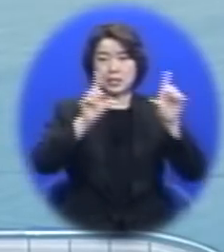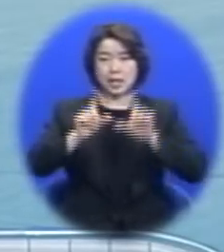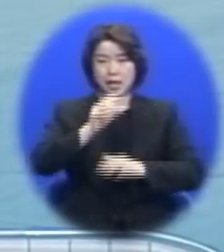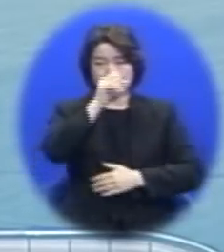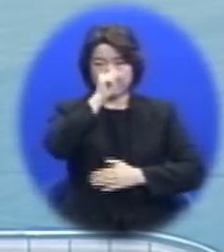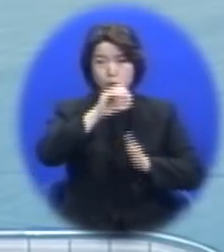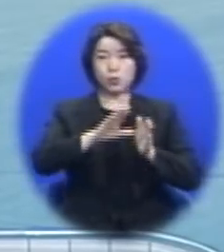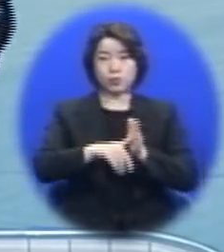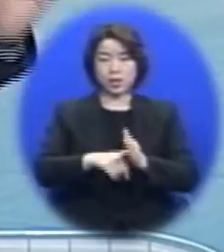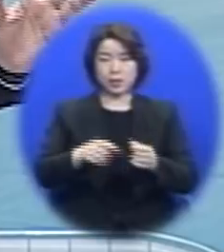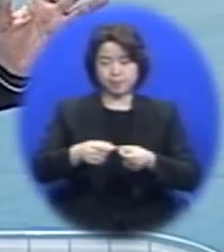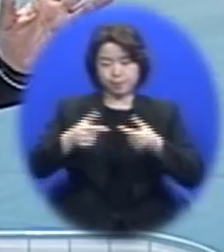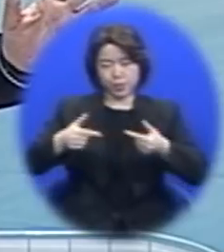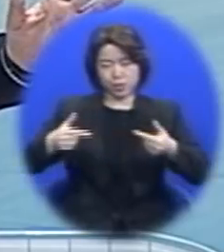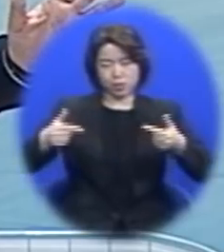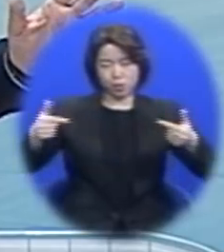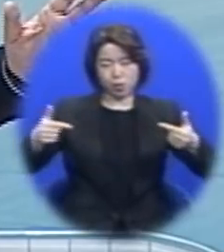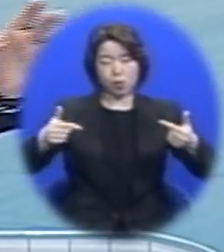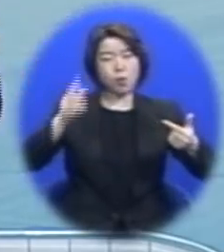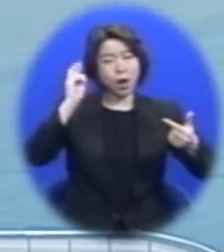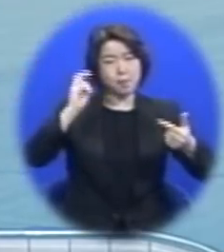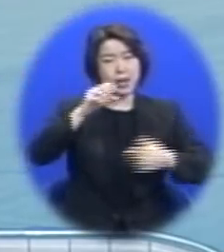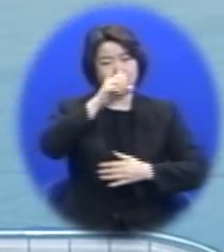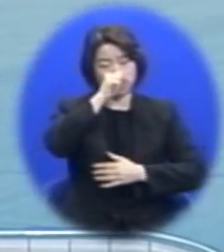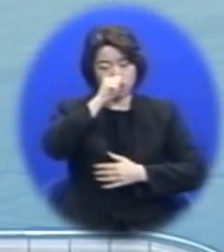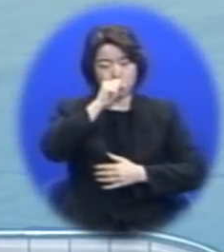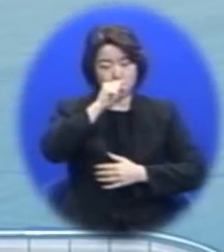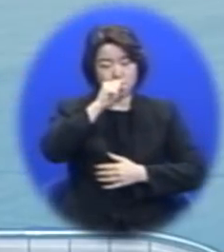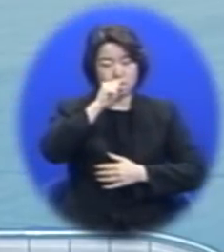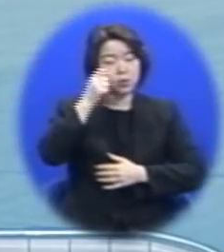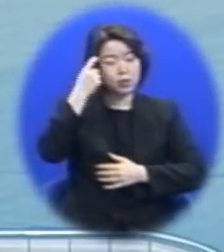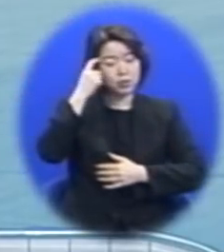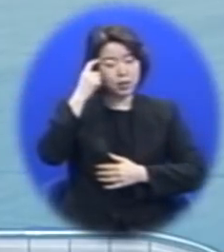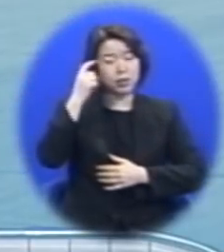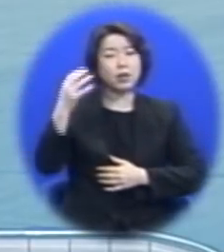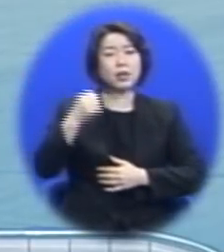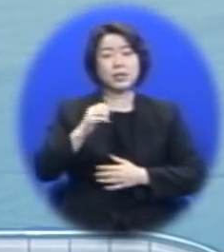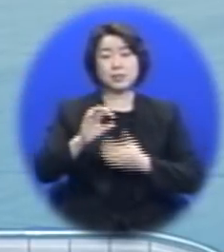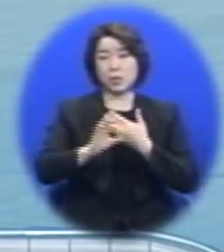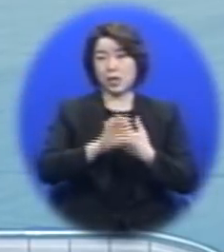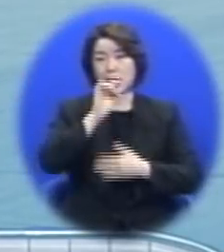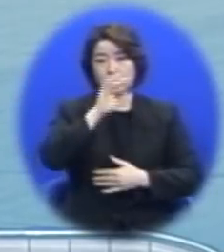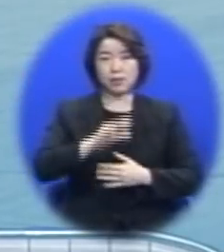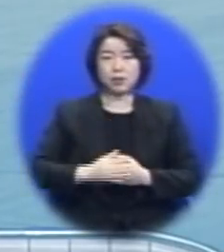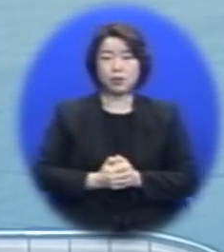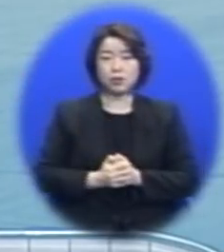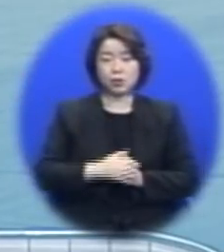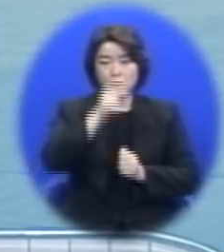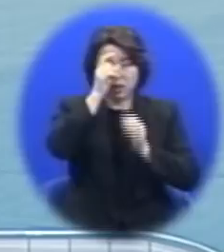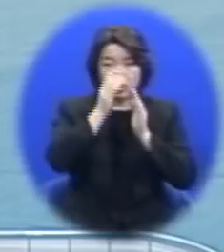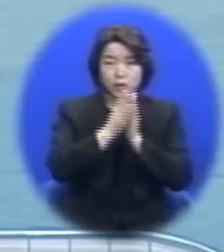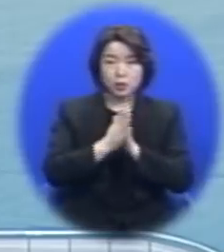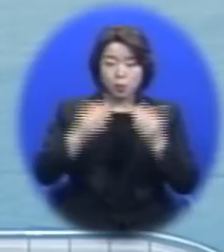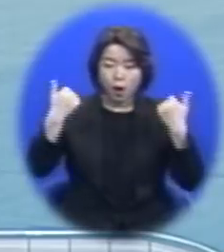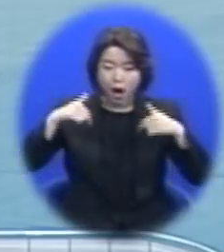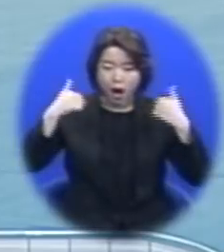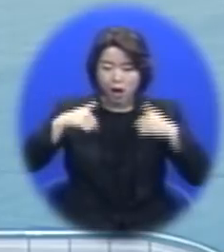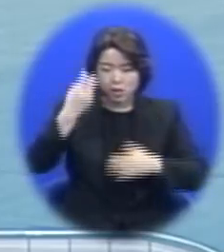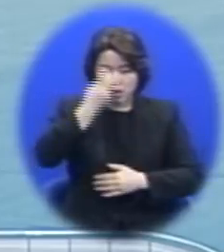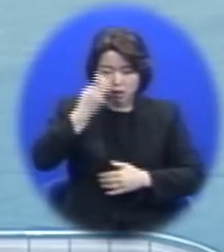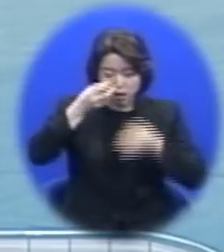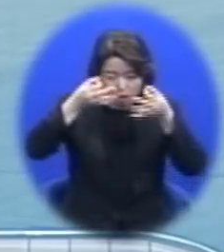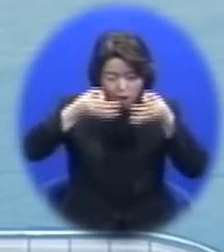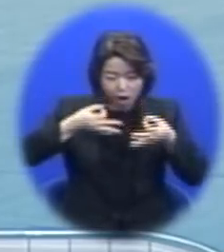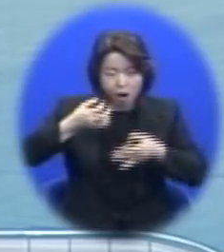때, 점점 더 살기 좋은 시절이 올 거라고 생각하시면 안 됩니다. 기도를 항상 점검해야